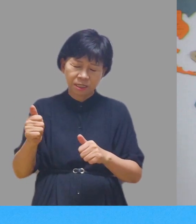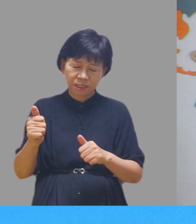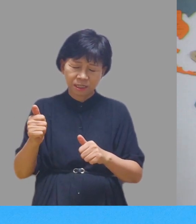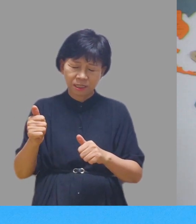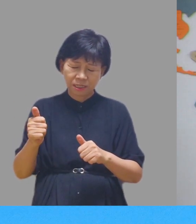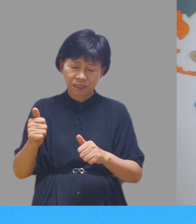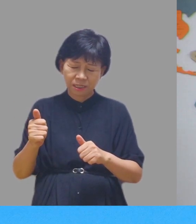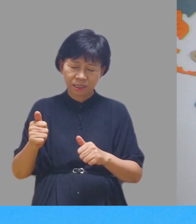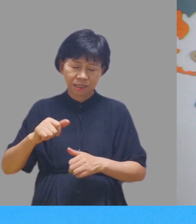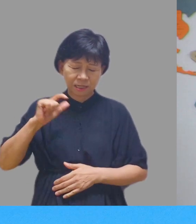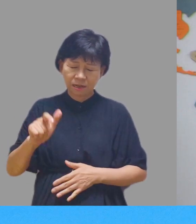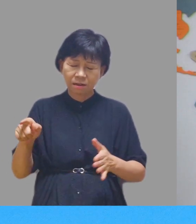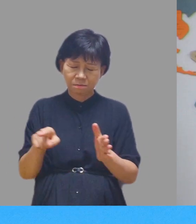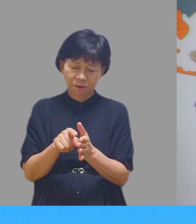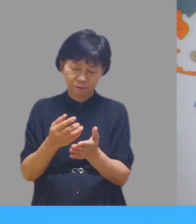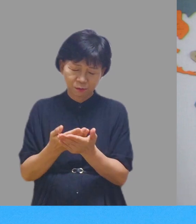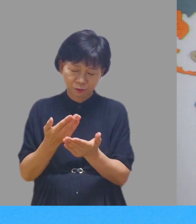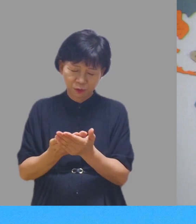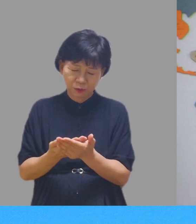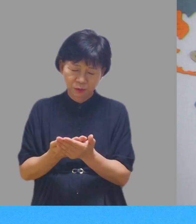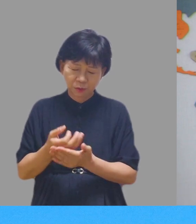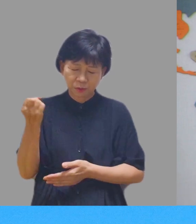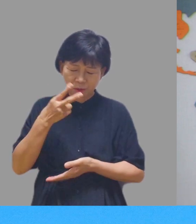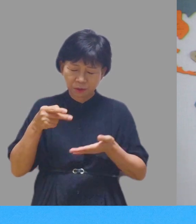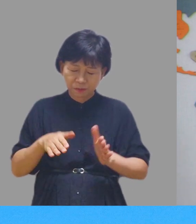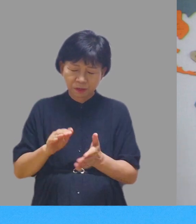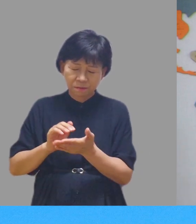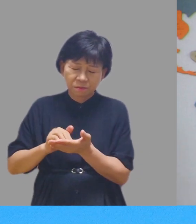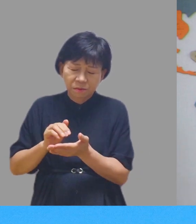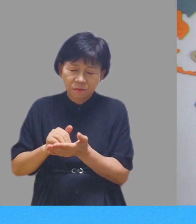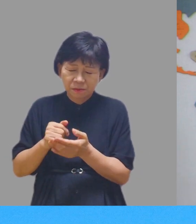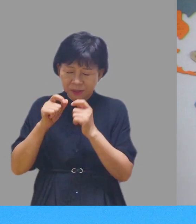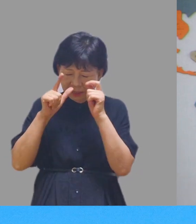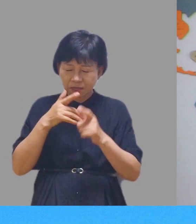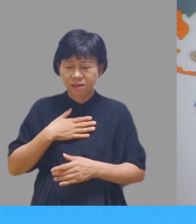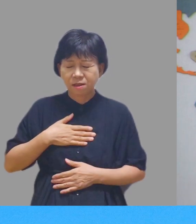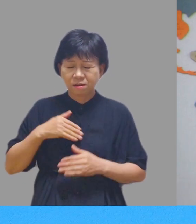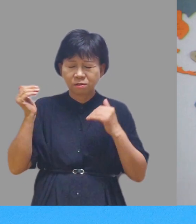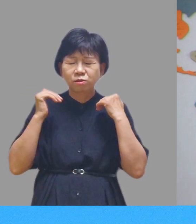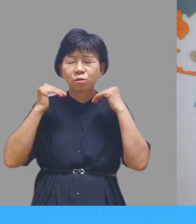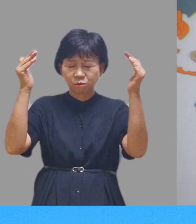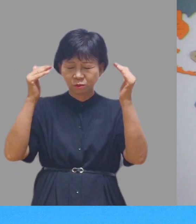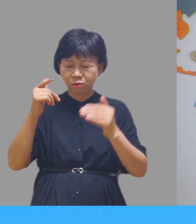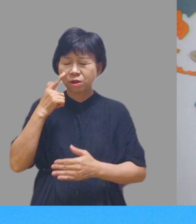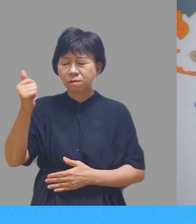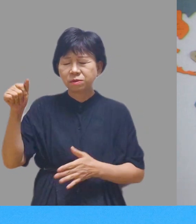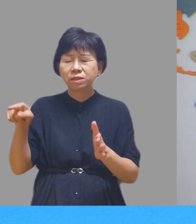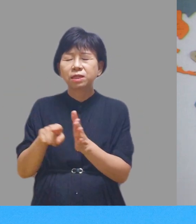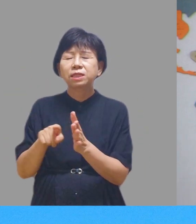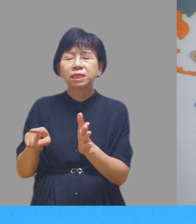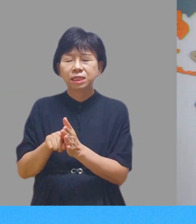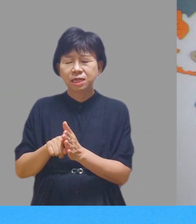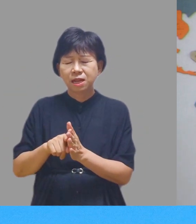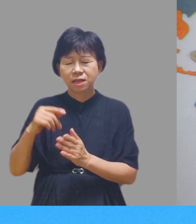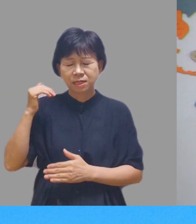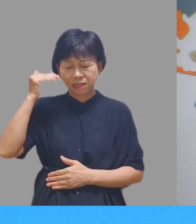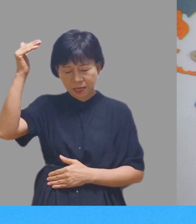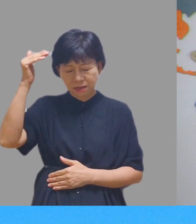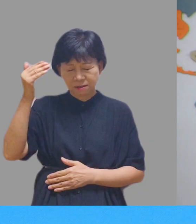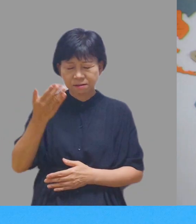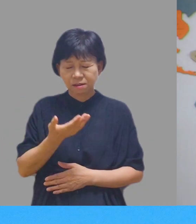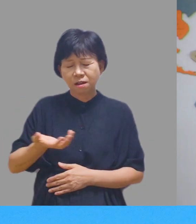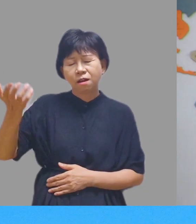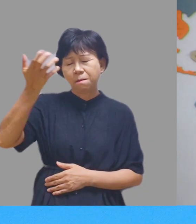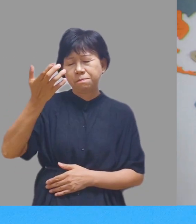하여 주시고 거듭남의 비밀을 깨달아 성숙해져서 이제는 아버지의 신앙 단계로 나아갈 수